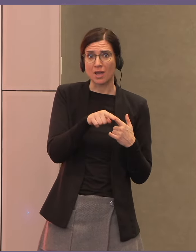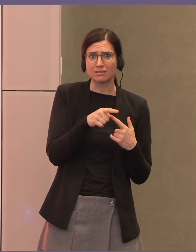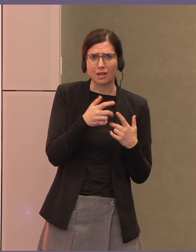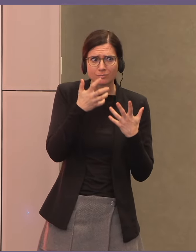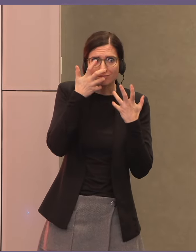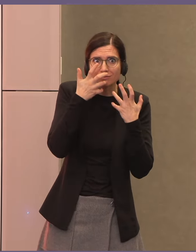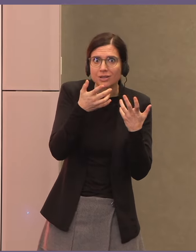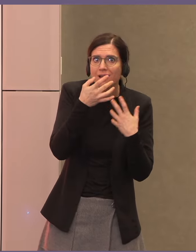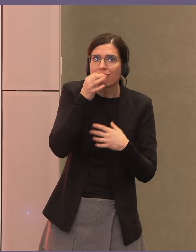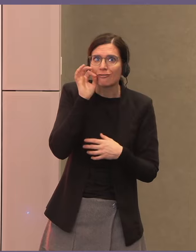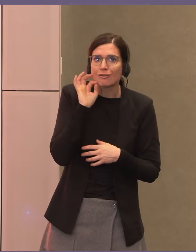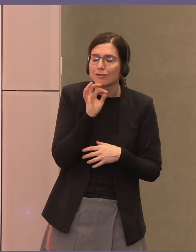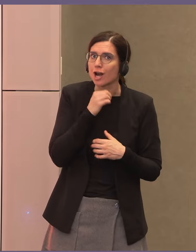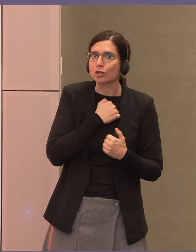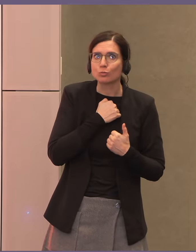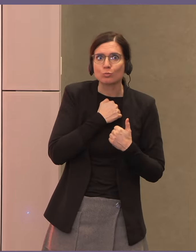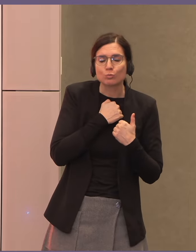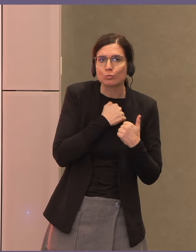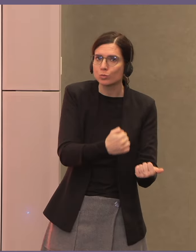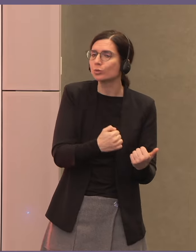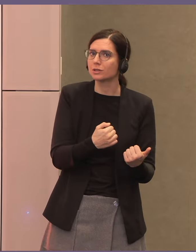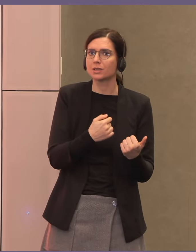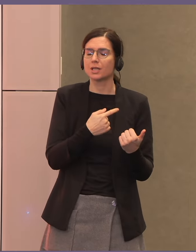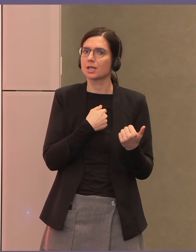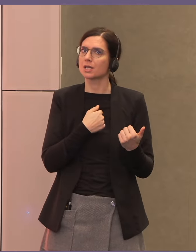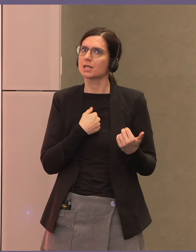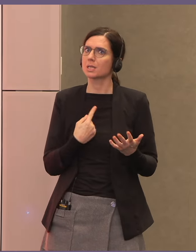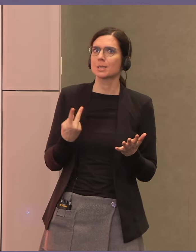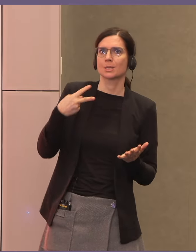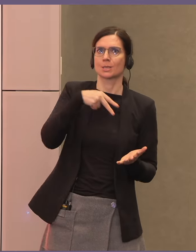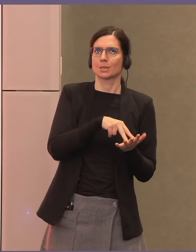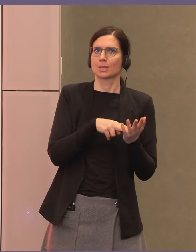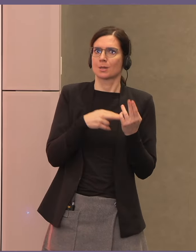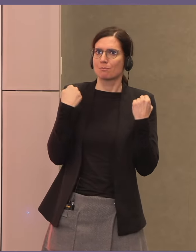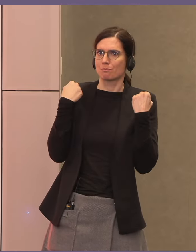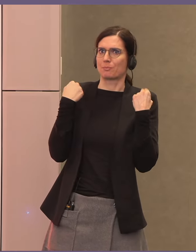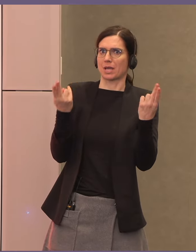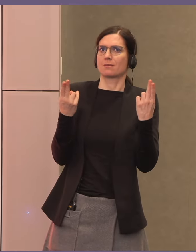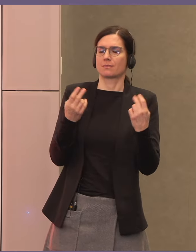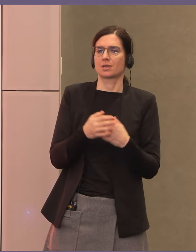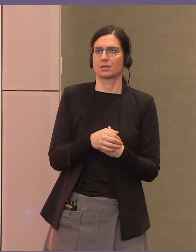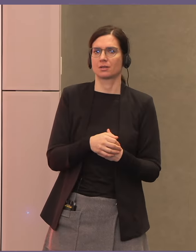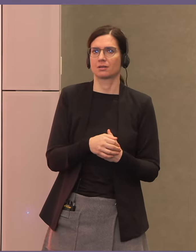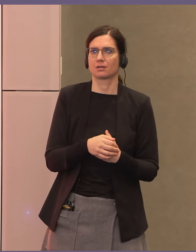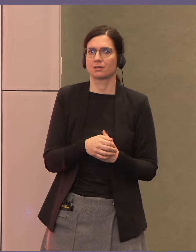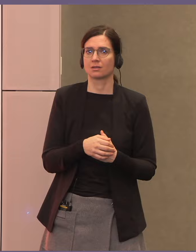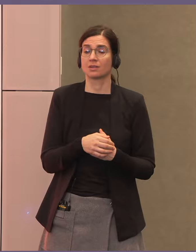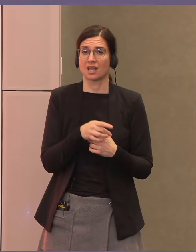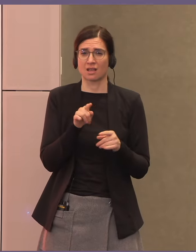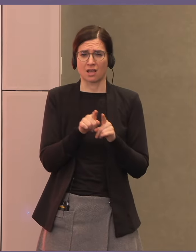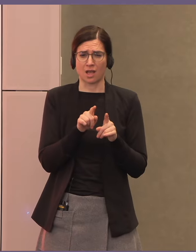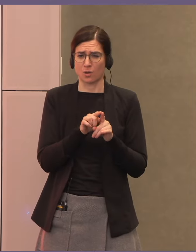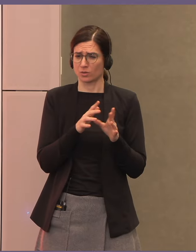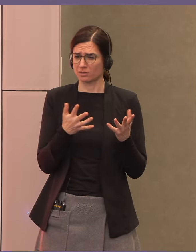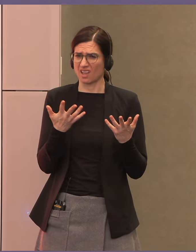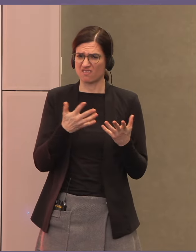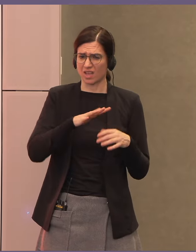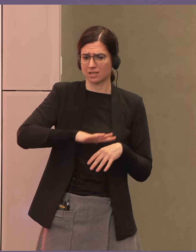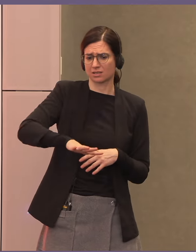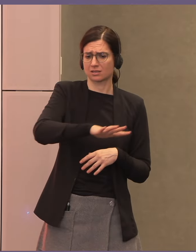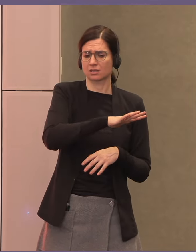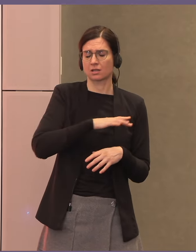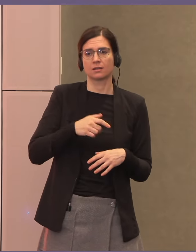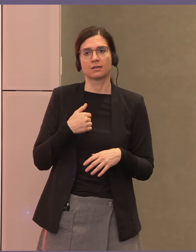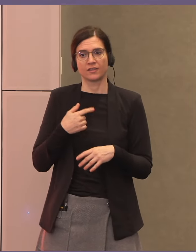großartigen Frauen aber nicht nur die Frauen sondern weil wir feministisch denken deren Brüder deren Männer leisten kann das uns nur einen